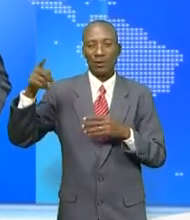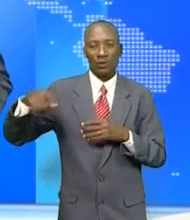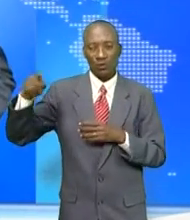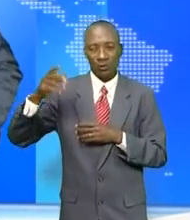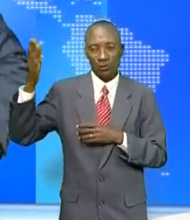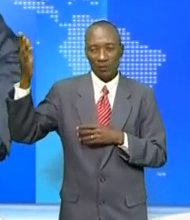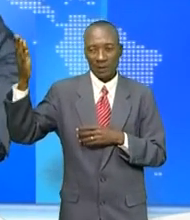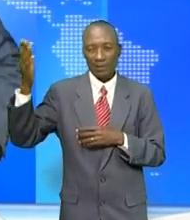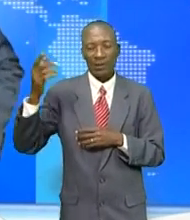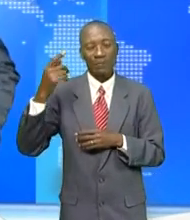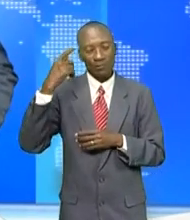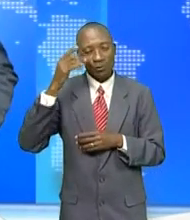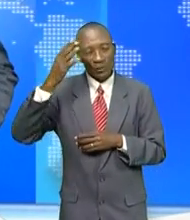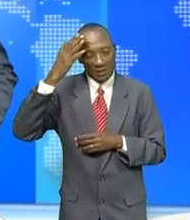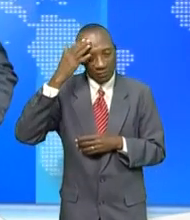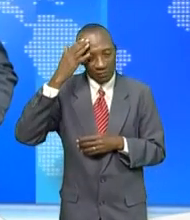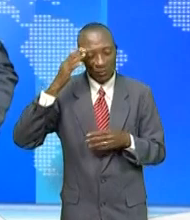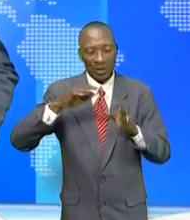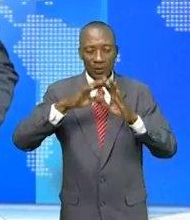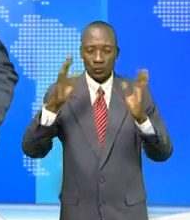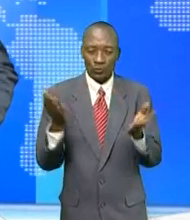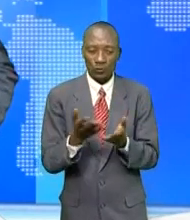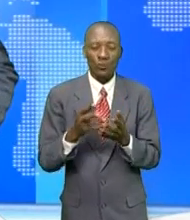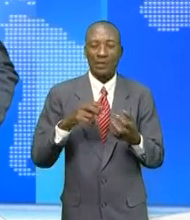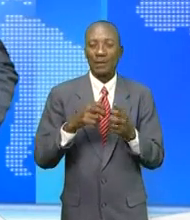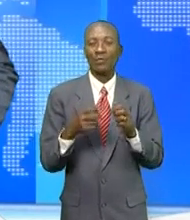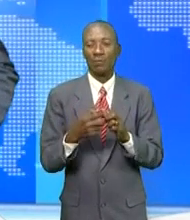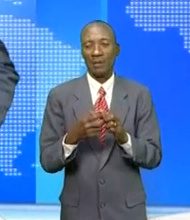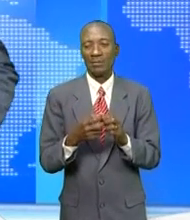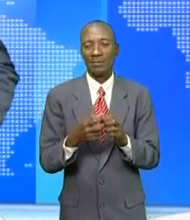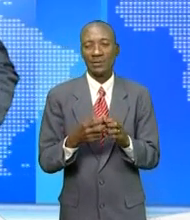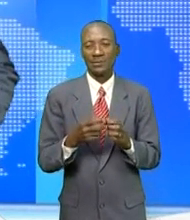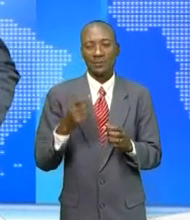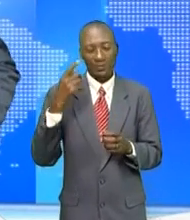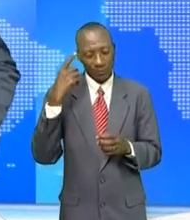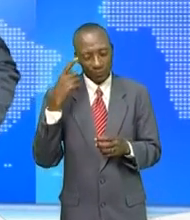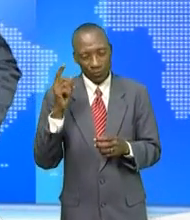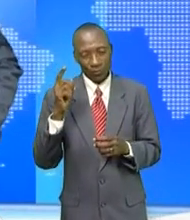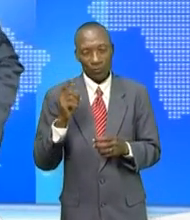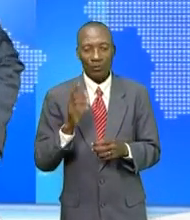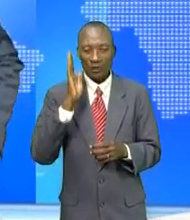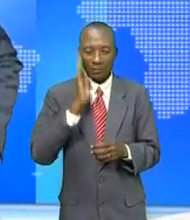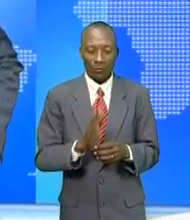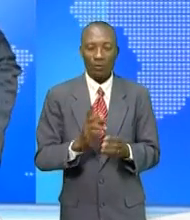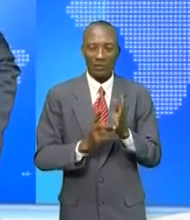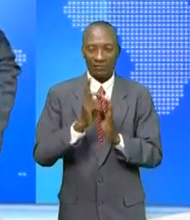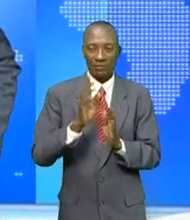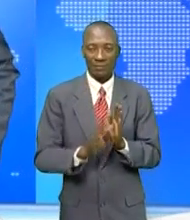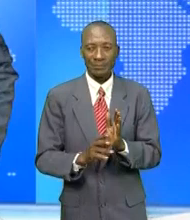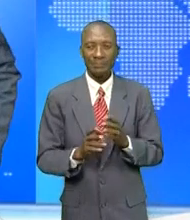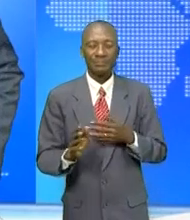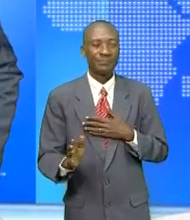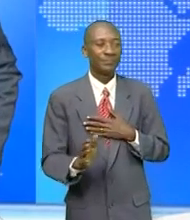au 17 mai 2021, communiqué signé Liema Bongo Bottier. Les membres